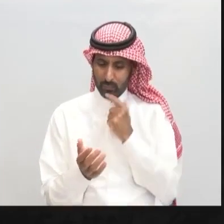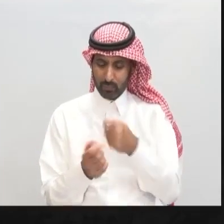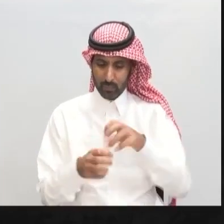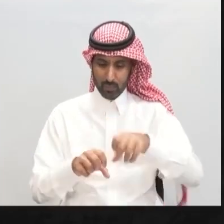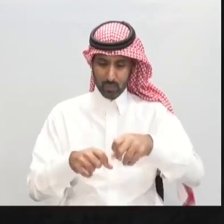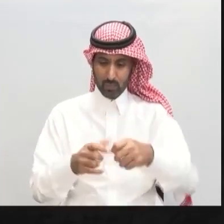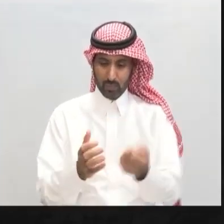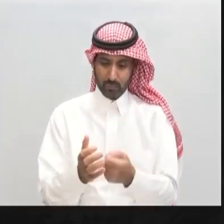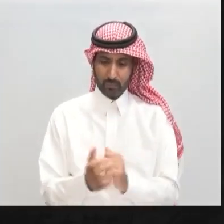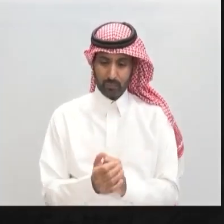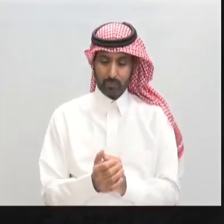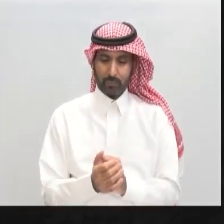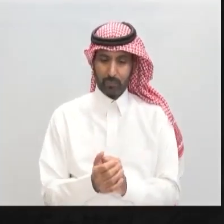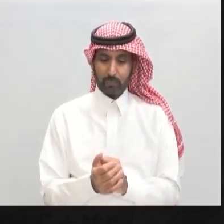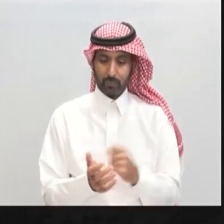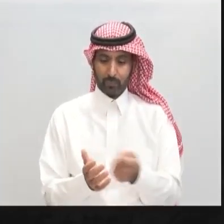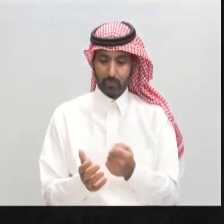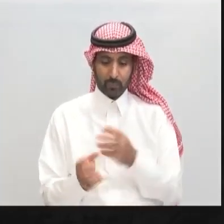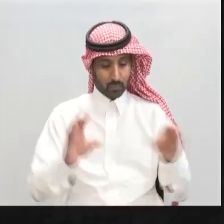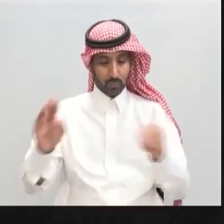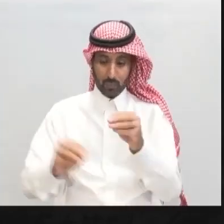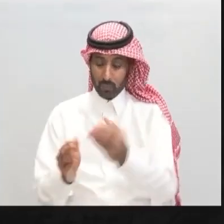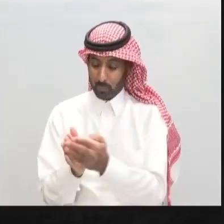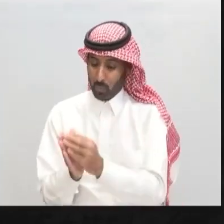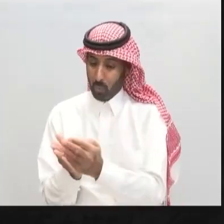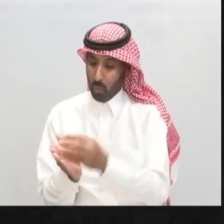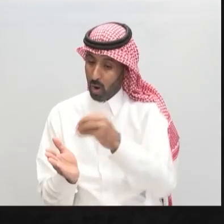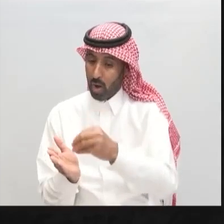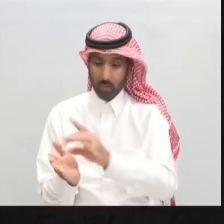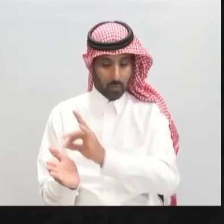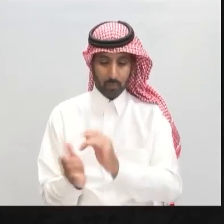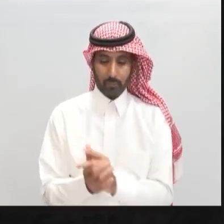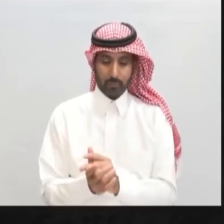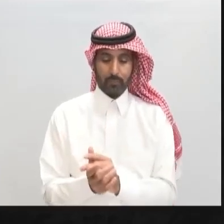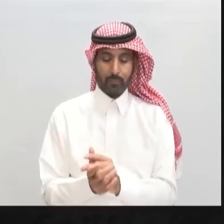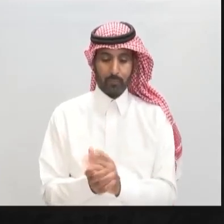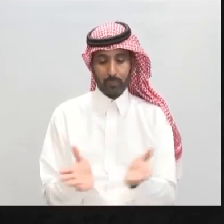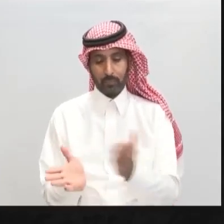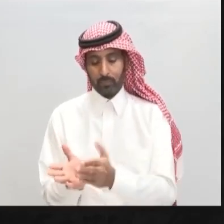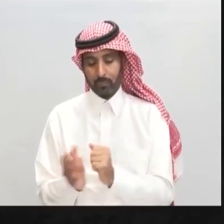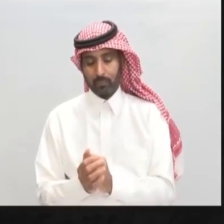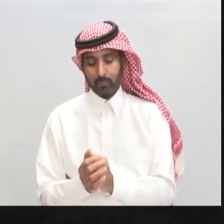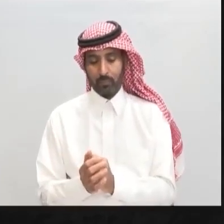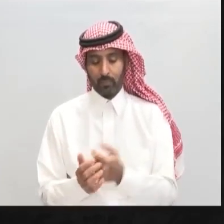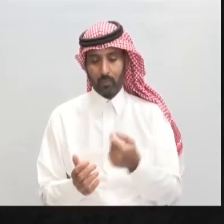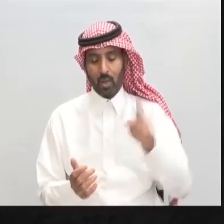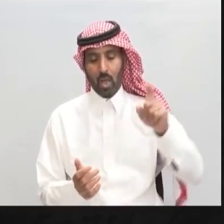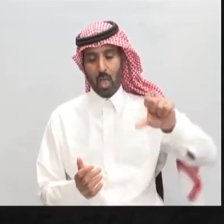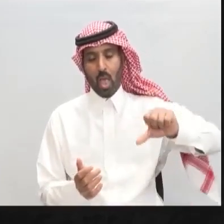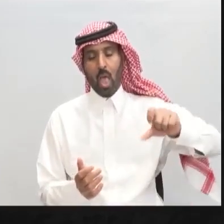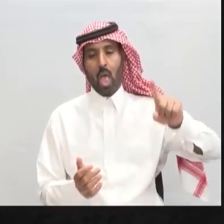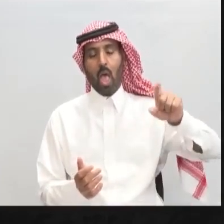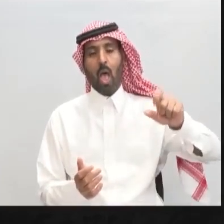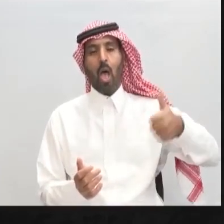مكتوب نعم مكتوب لكنه غير مجموع انما جمع في اعهد ابي بكر ثم بعد ذلك في اعهد عثمان